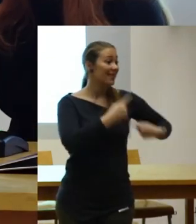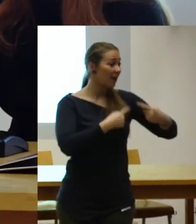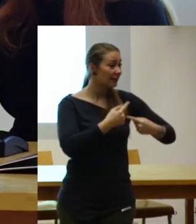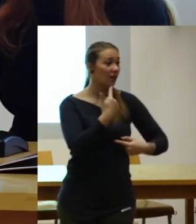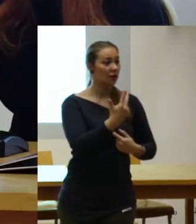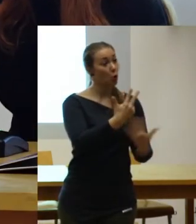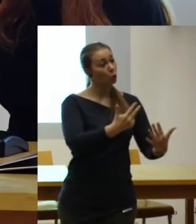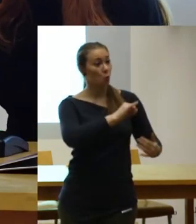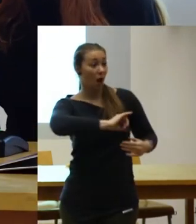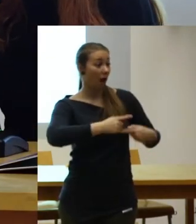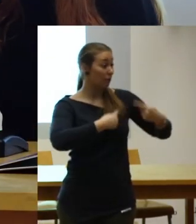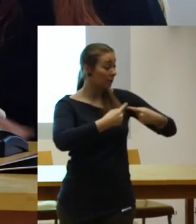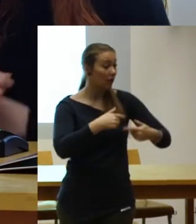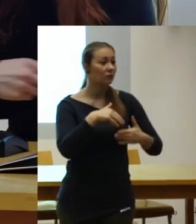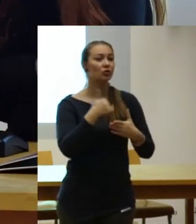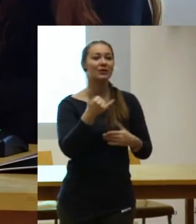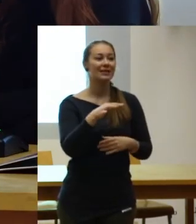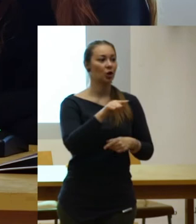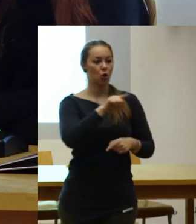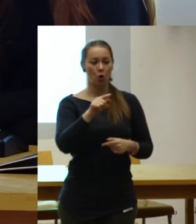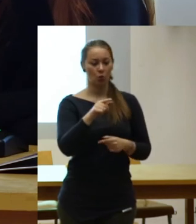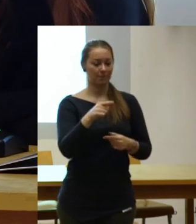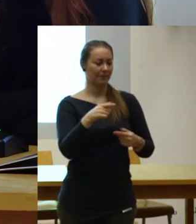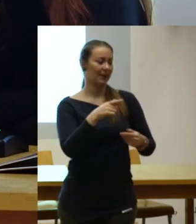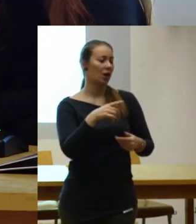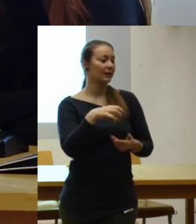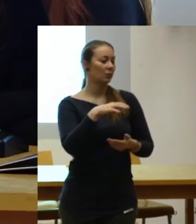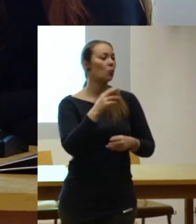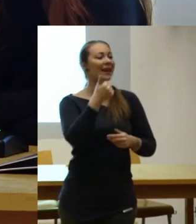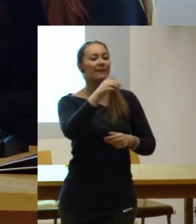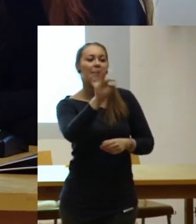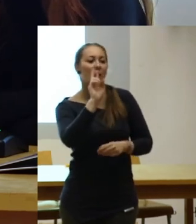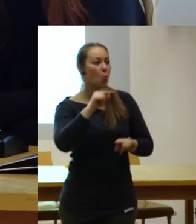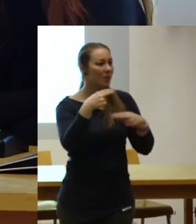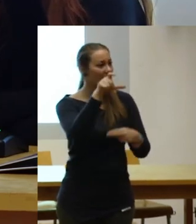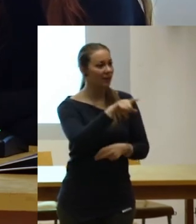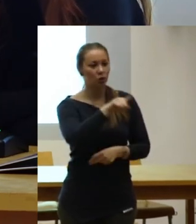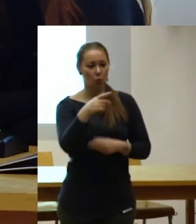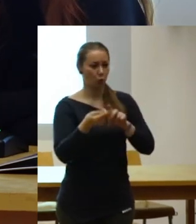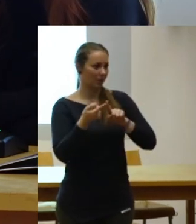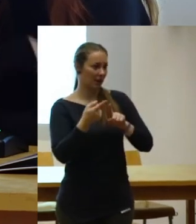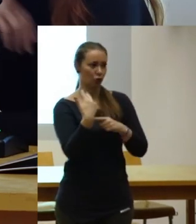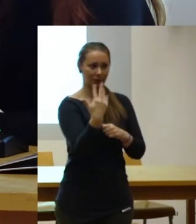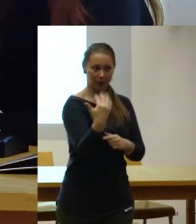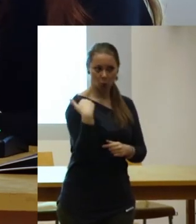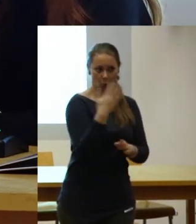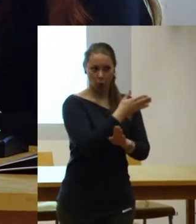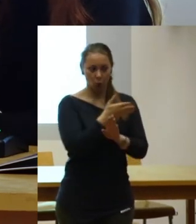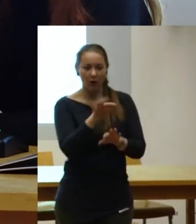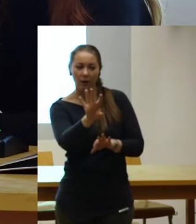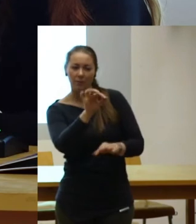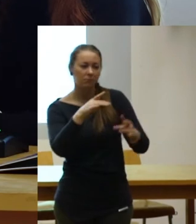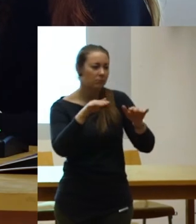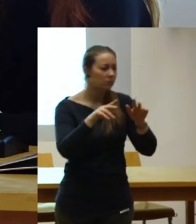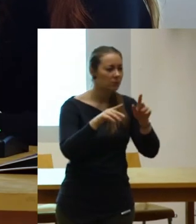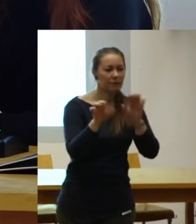rok výtvarnému umělci do 35 let. A je to projekt právě s poměrně